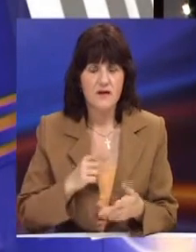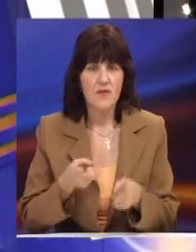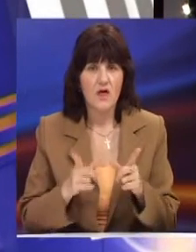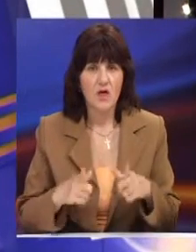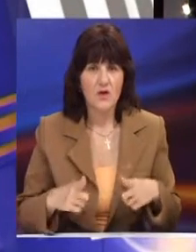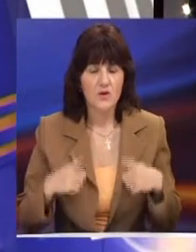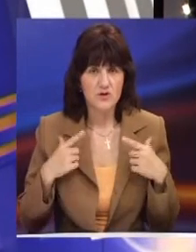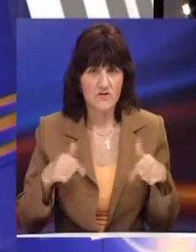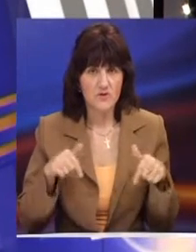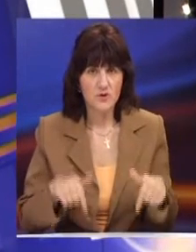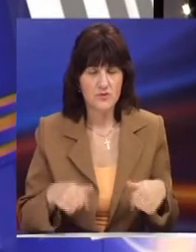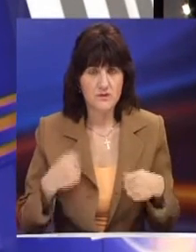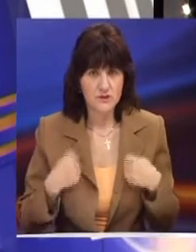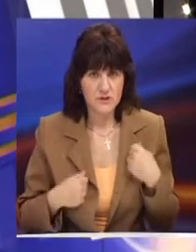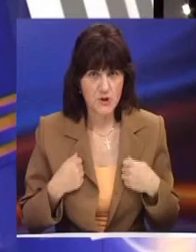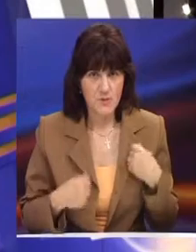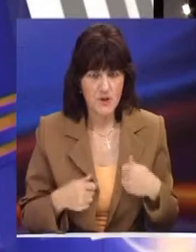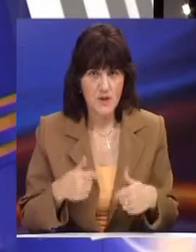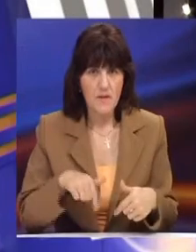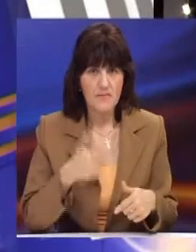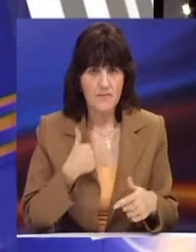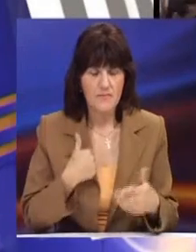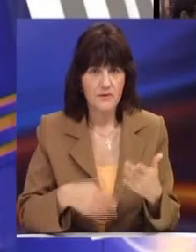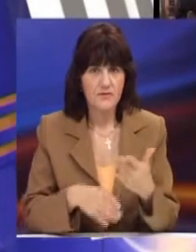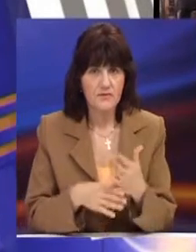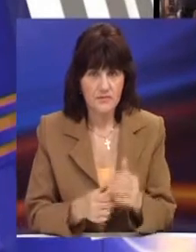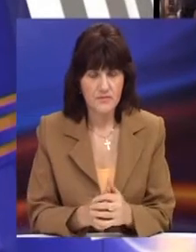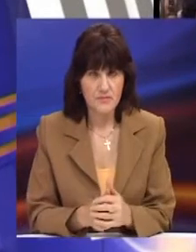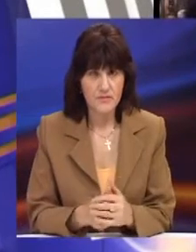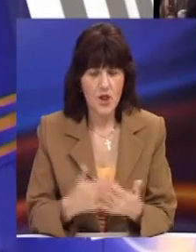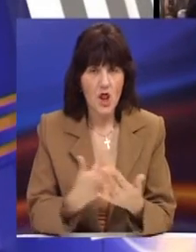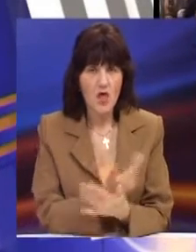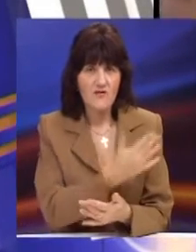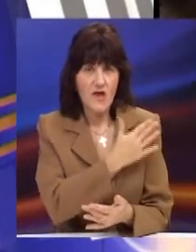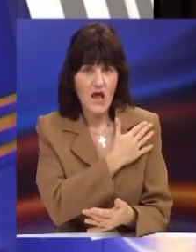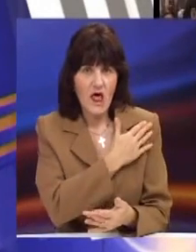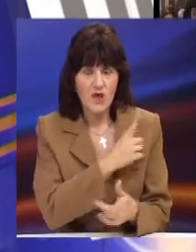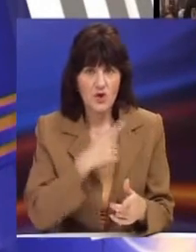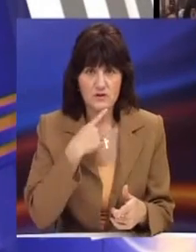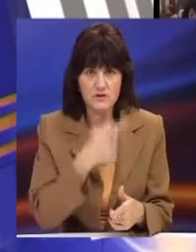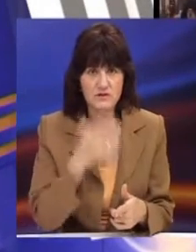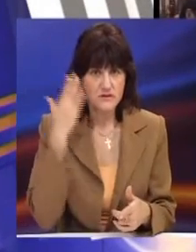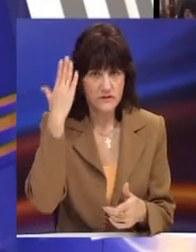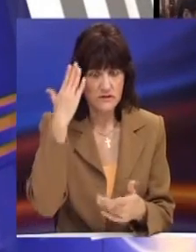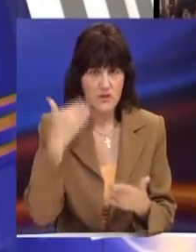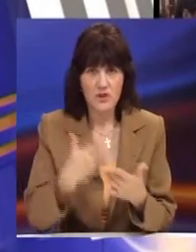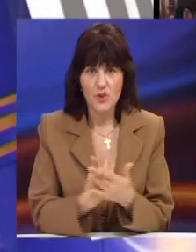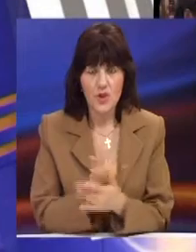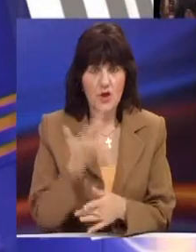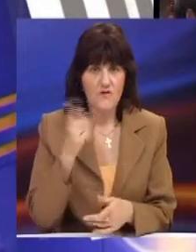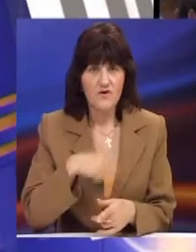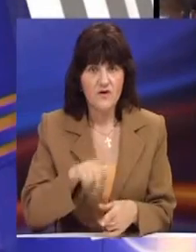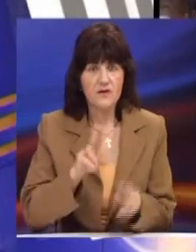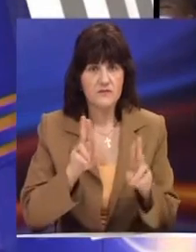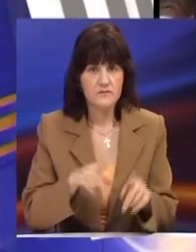samog načina života građana u Subotici, mi ćemo da podržimo. Novo izabrani gradonačelnik je istakao da smatra da nova